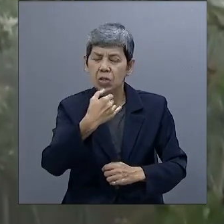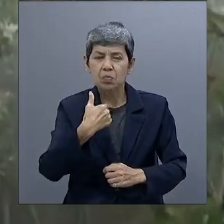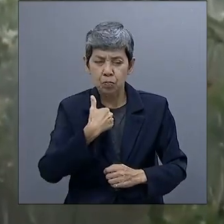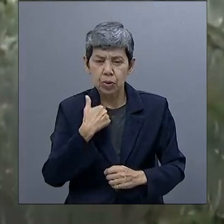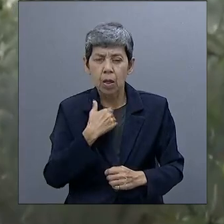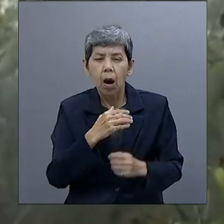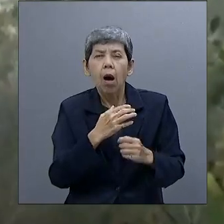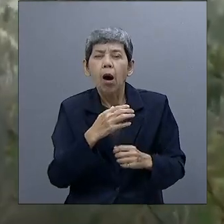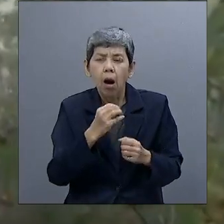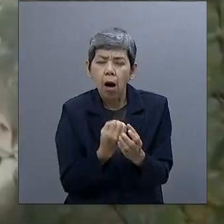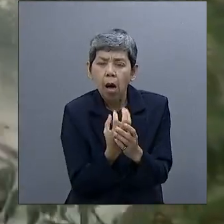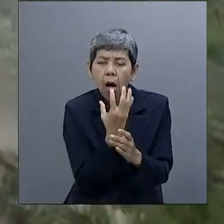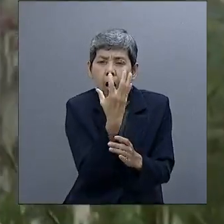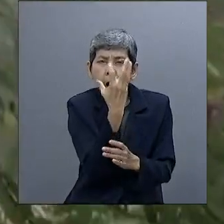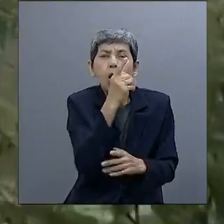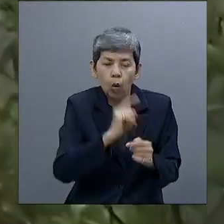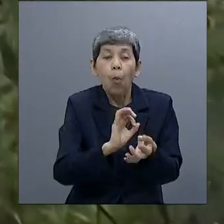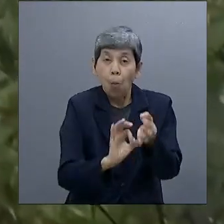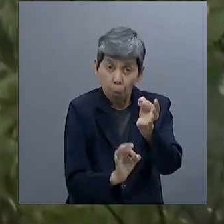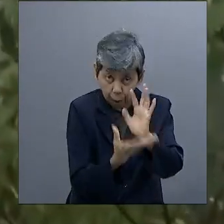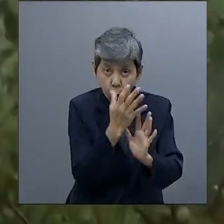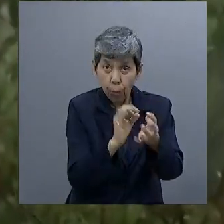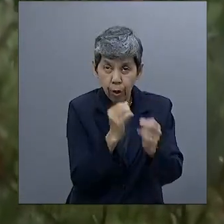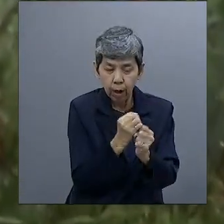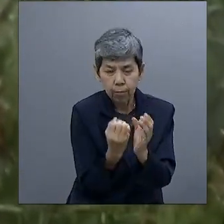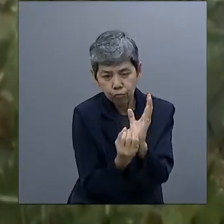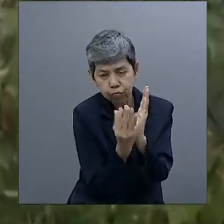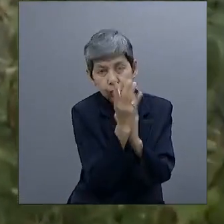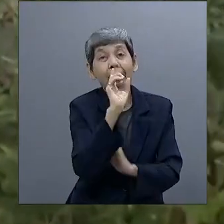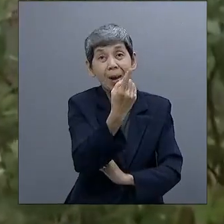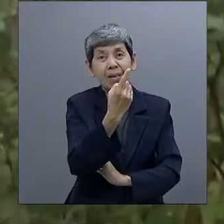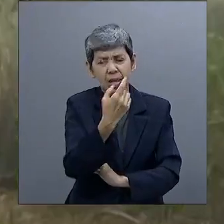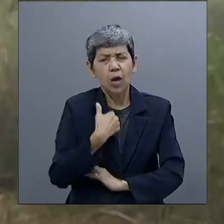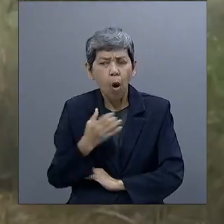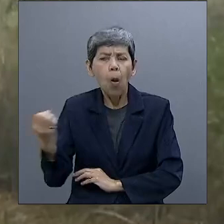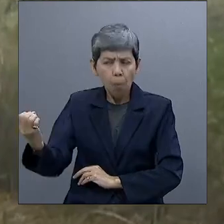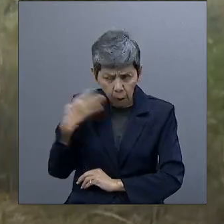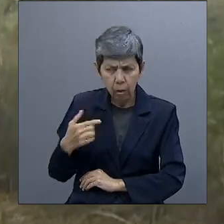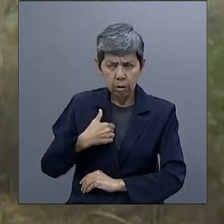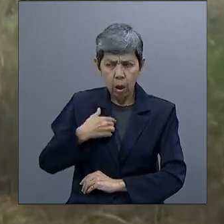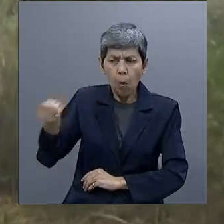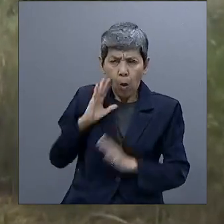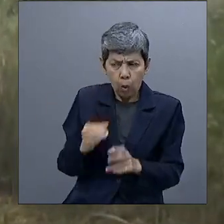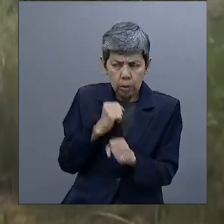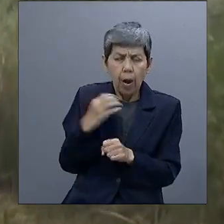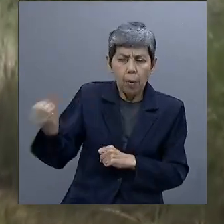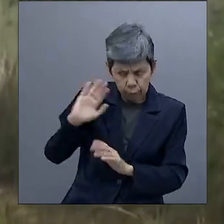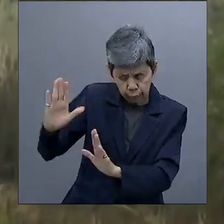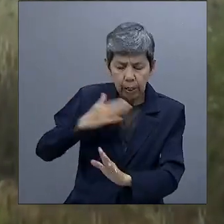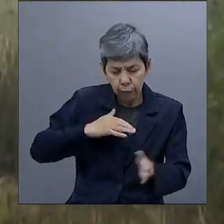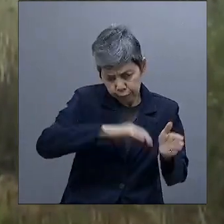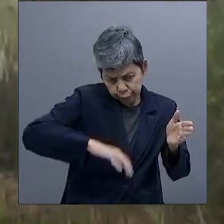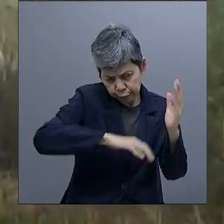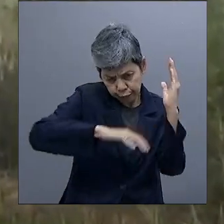ายุแก่นะครับจำเป็นจะต้องเผาแล้วก็ให้มันแตกใหม่เนี่ยขอให้แจ้งเจ้าหน้าที่นะครับไปทำแนวนะครับแ